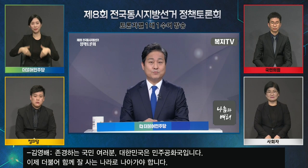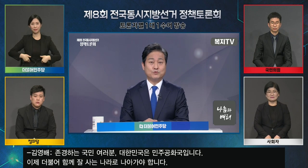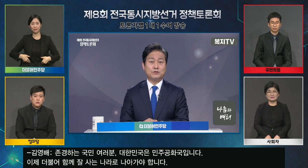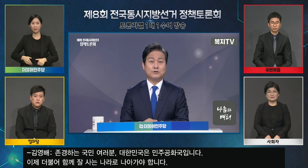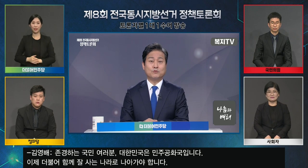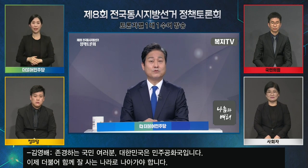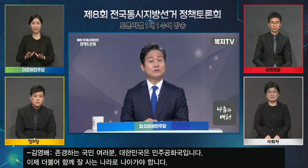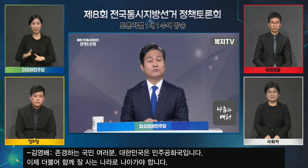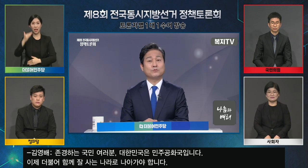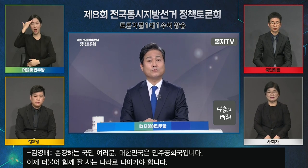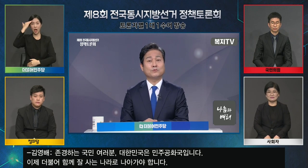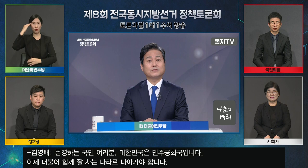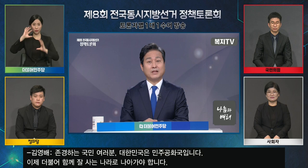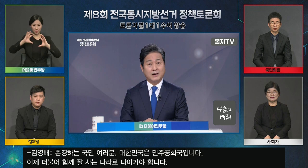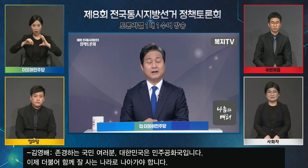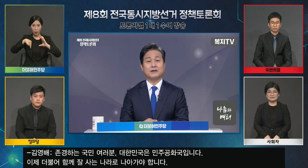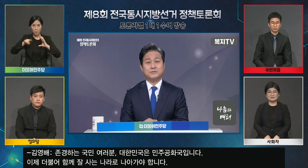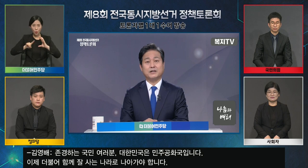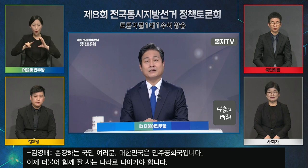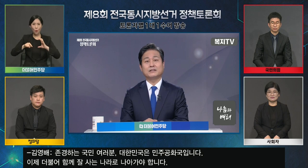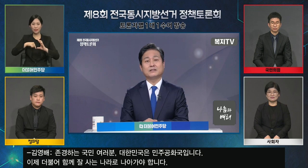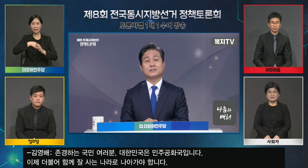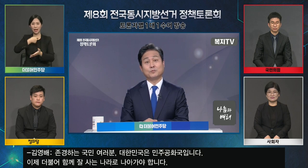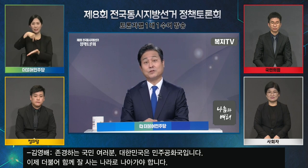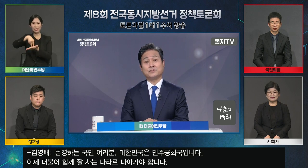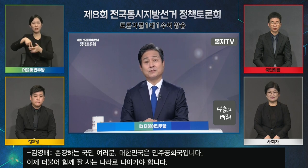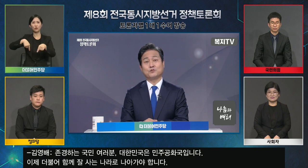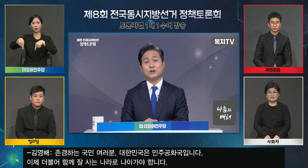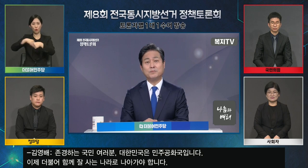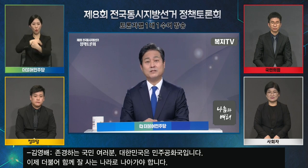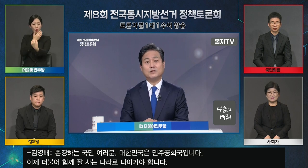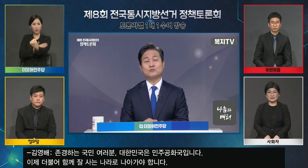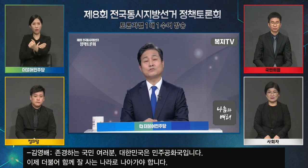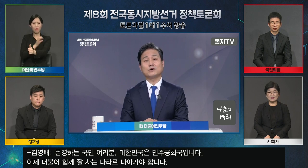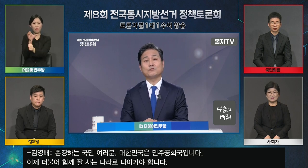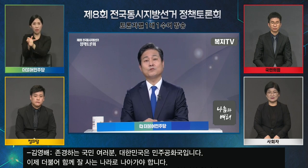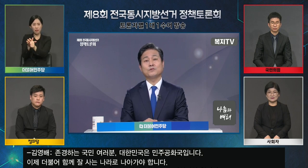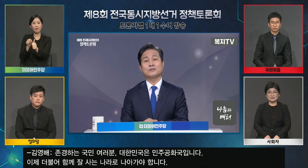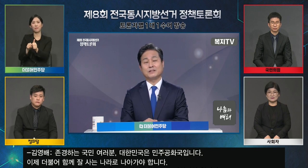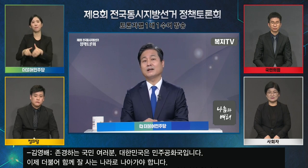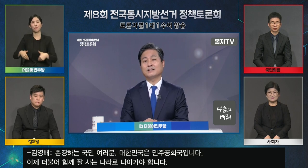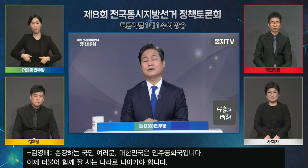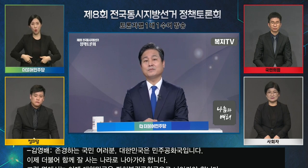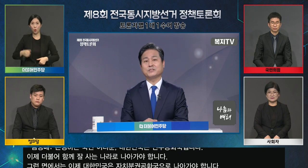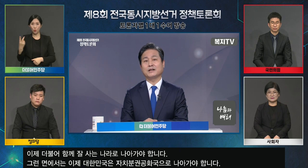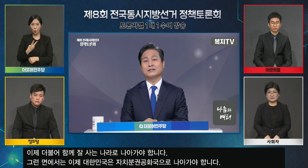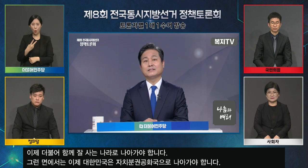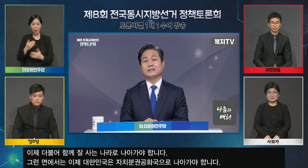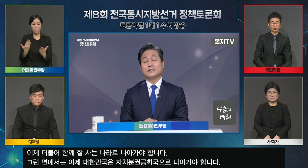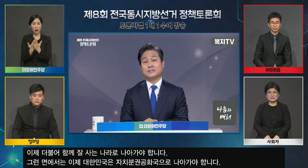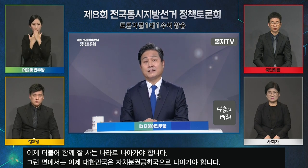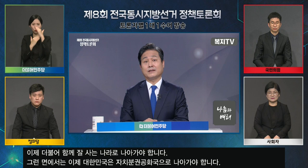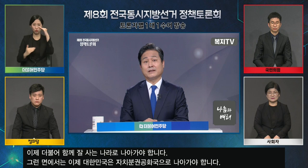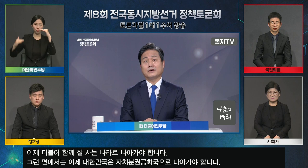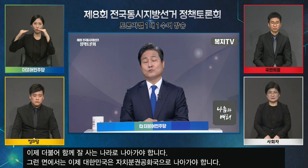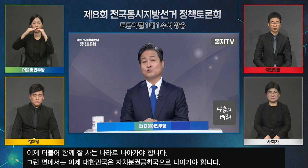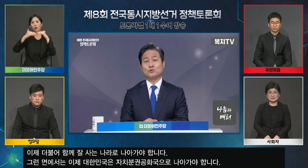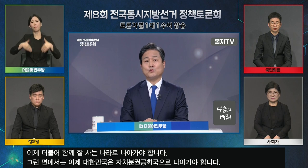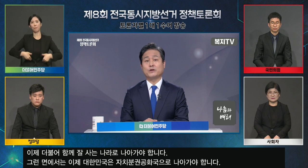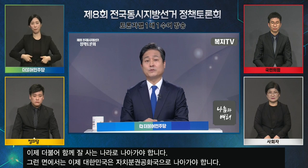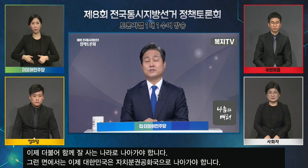자치분권공화국으로 나아가야 합니다. 더불어서 균형발전 국가로 나아가야 합니다. 이제